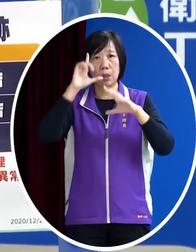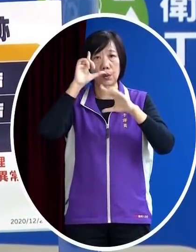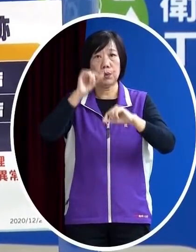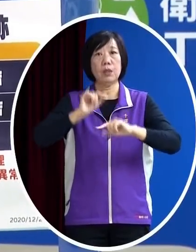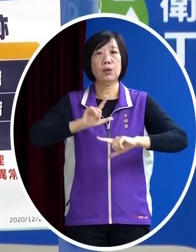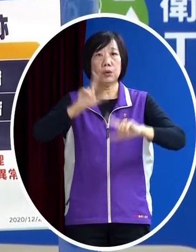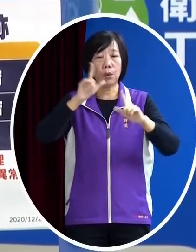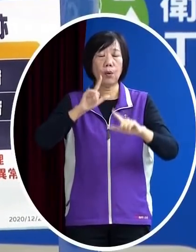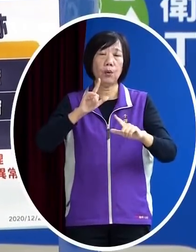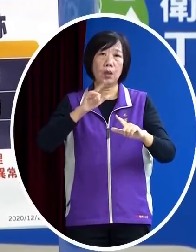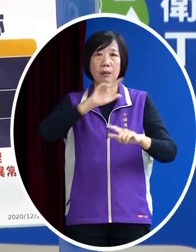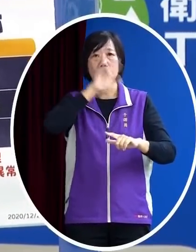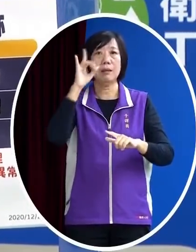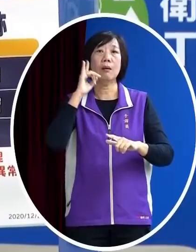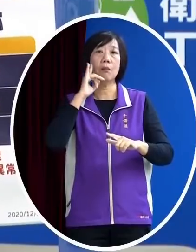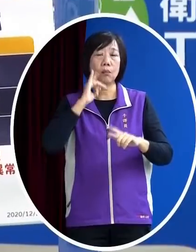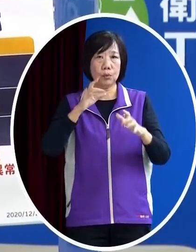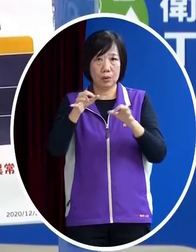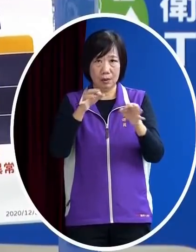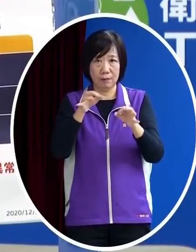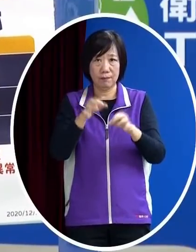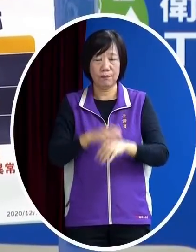狗台北天母店。